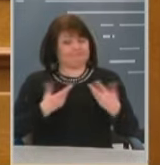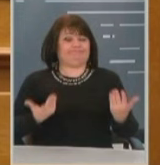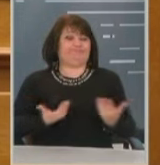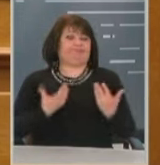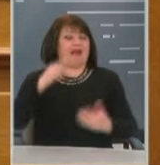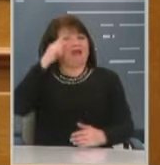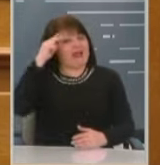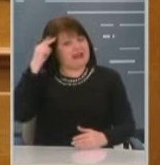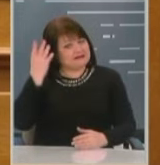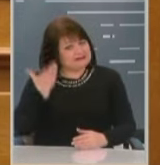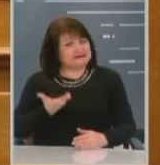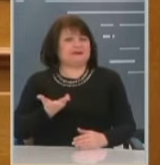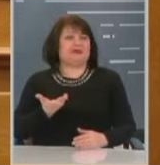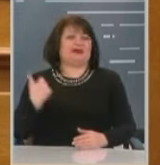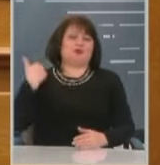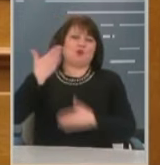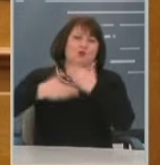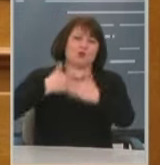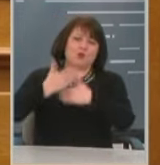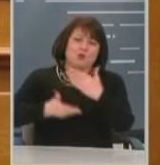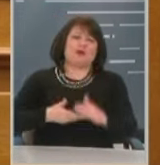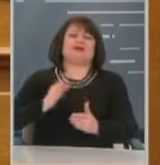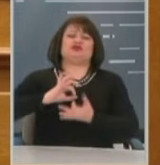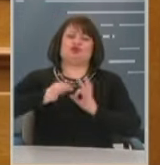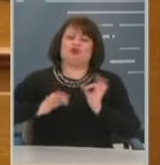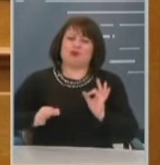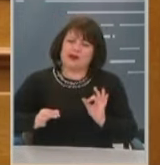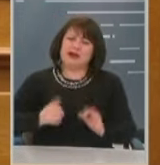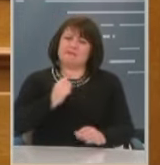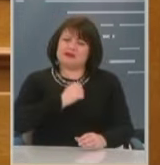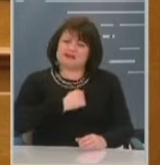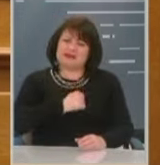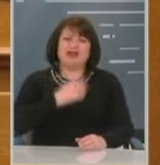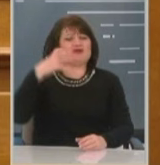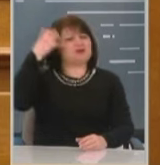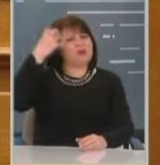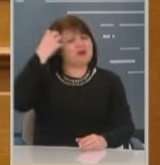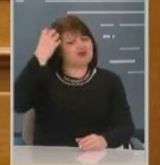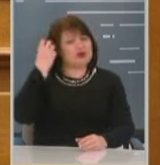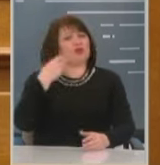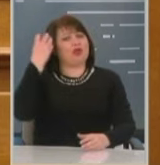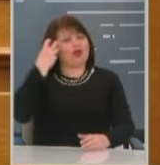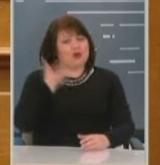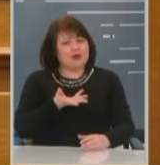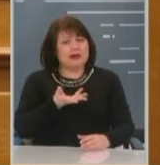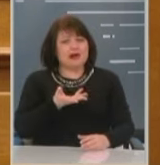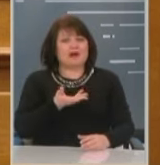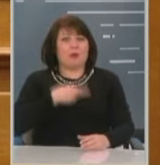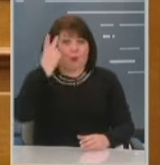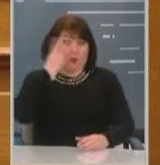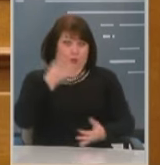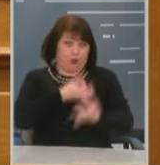πούμε του ιστορικού υλισμού, άνθρωποι οι οποίοι πιστεύετε στην επιστημοσύνη της θεωρίας σας, δεν μπορεί να λέτε ότι να